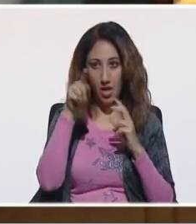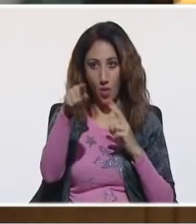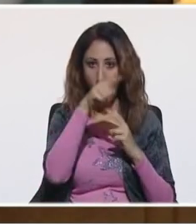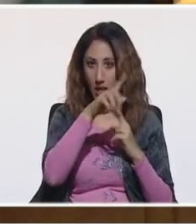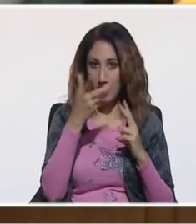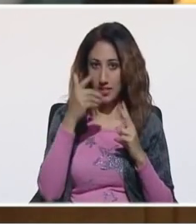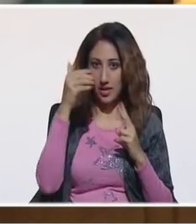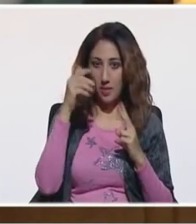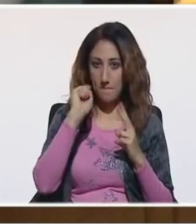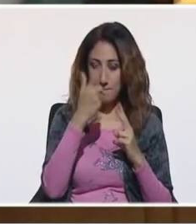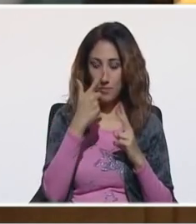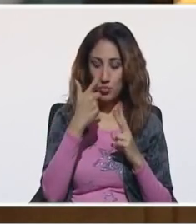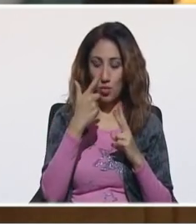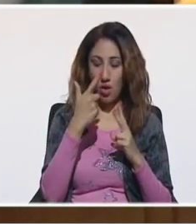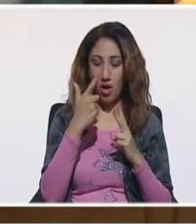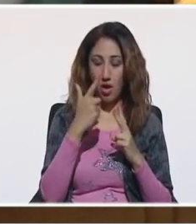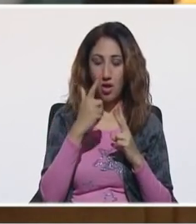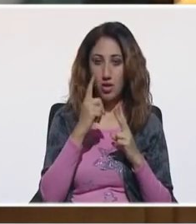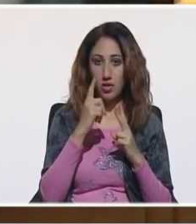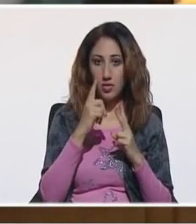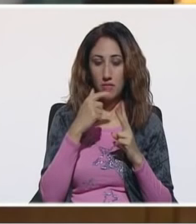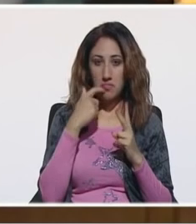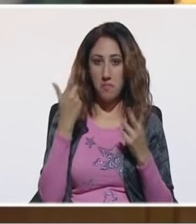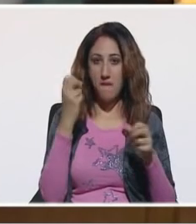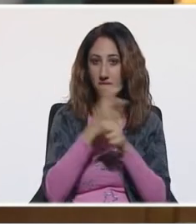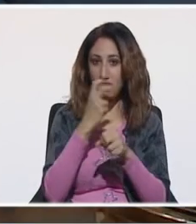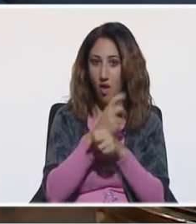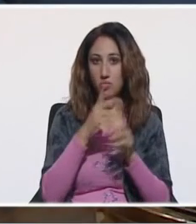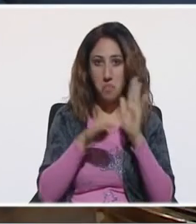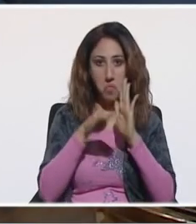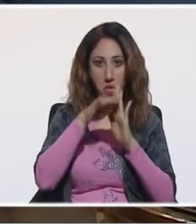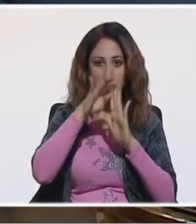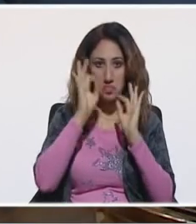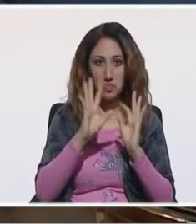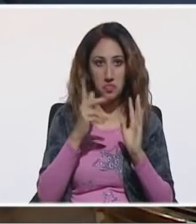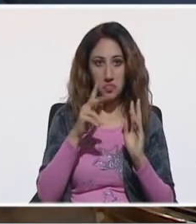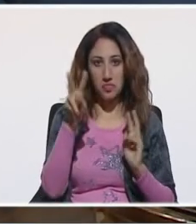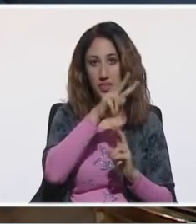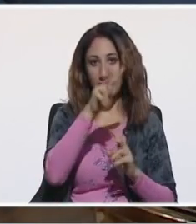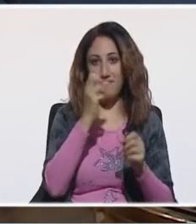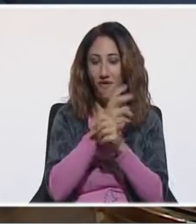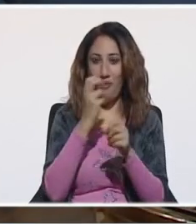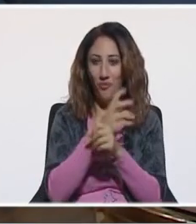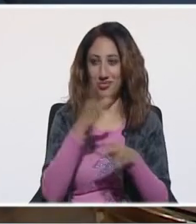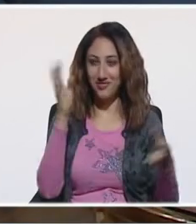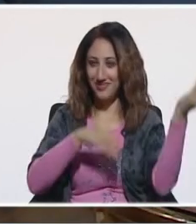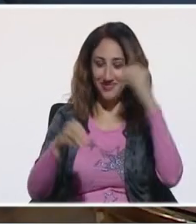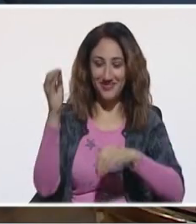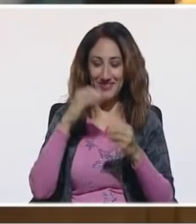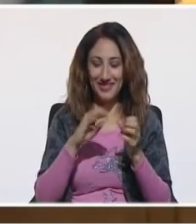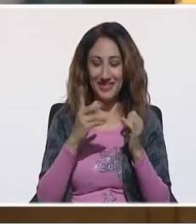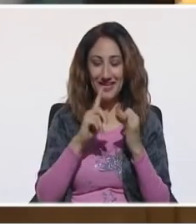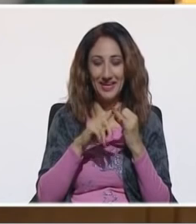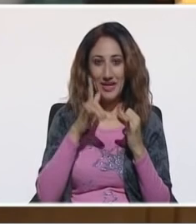عبير، وعايز اجابات سريعه من غير تفكير يا مدام سهير. مين فوضويه ومين منظمه؟ لا الاثنين فوضويين.